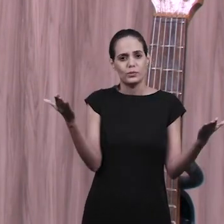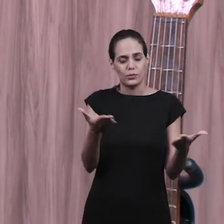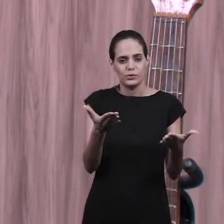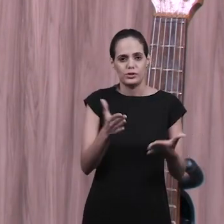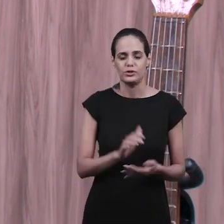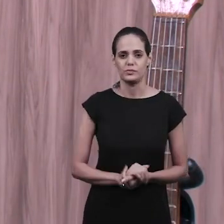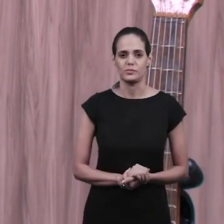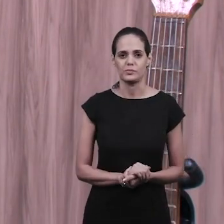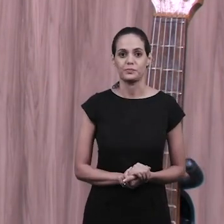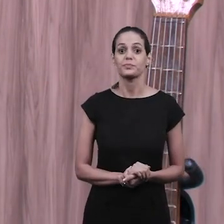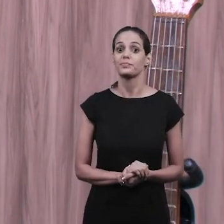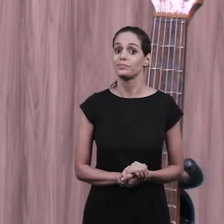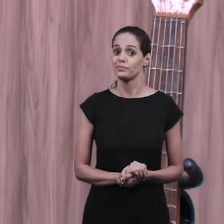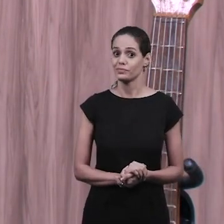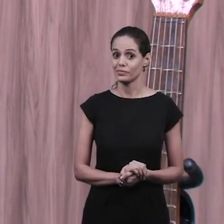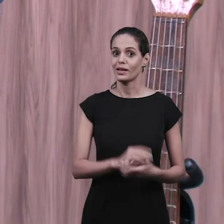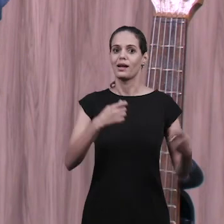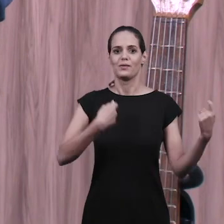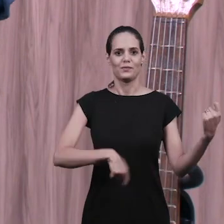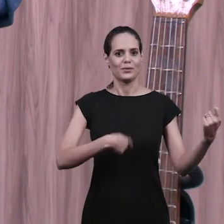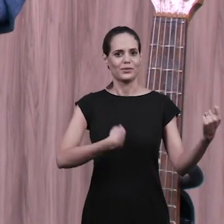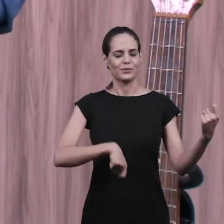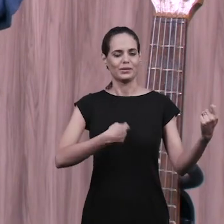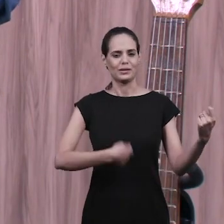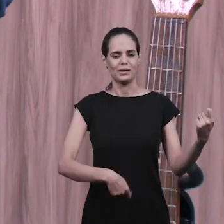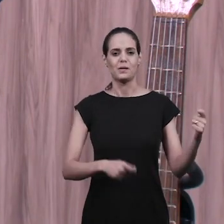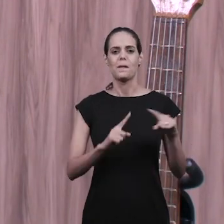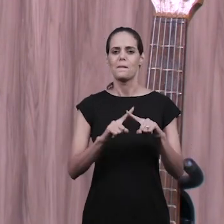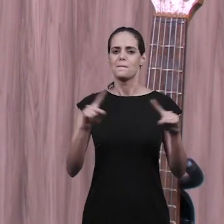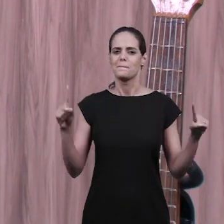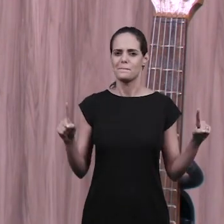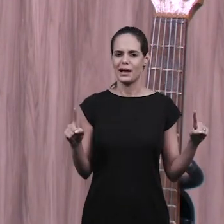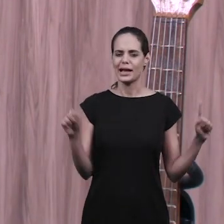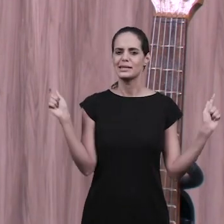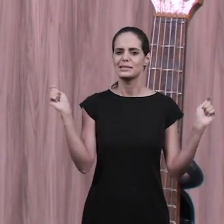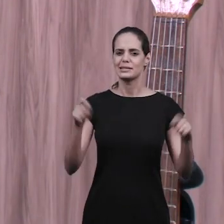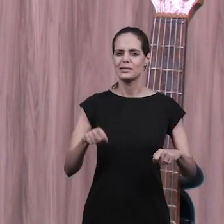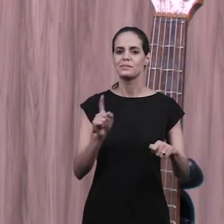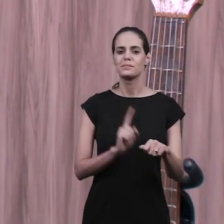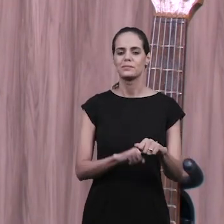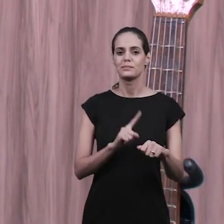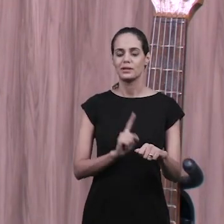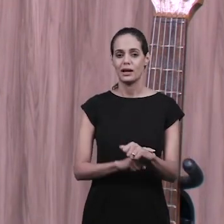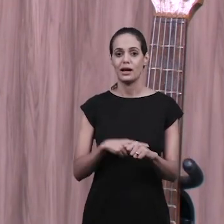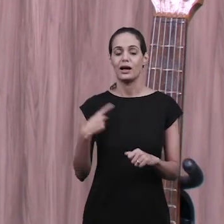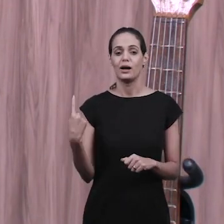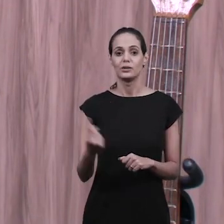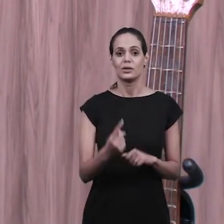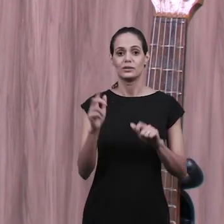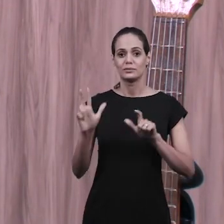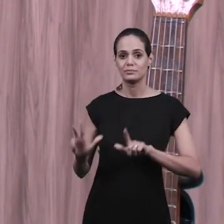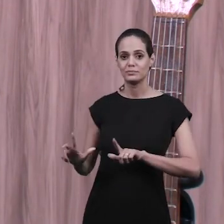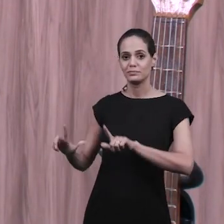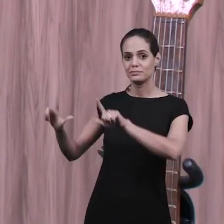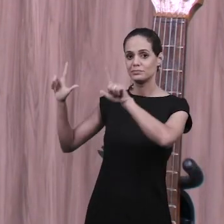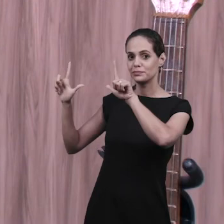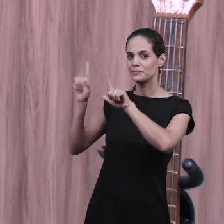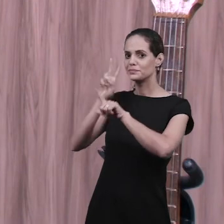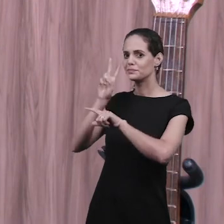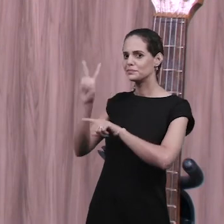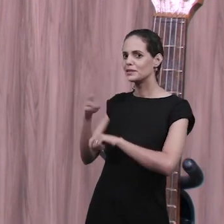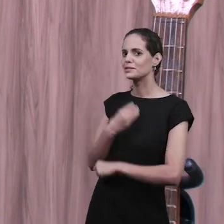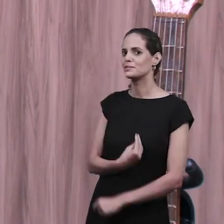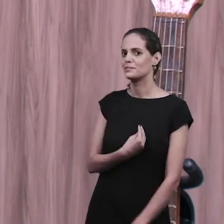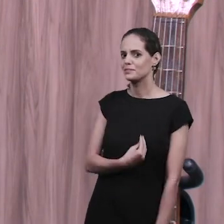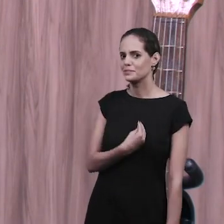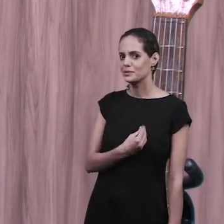l'étude d'aujourd'hui. Ça sera pour la guitare. Mais c'est encore temps. Pendant qu'on va assister les participations,